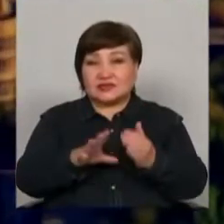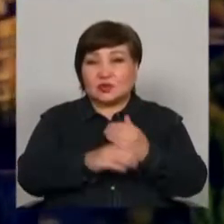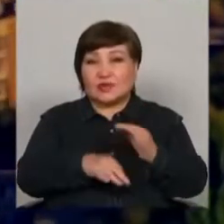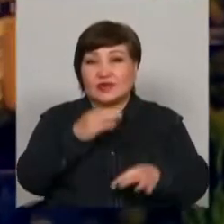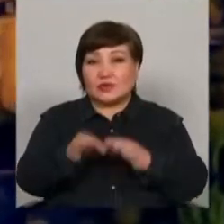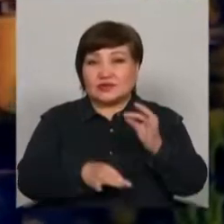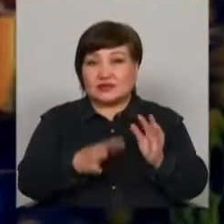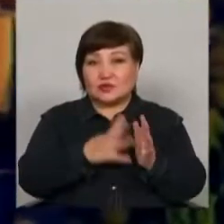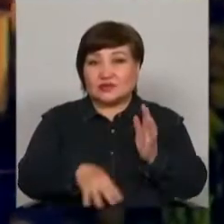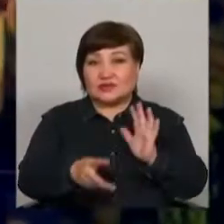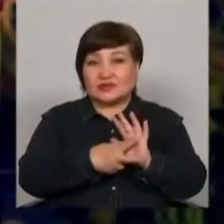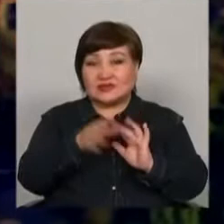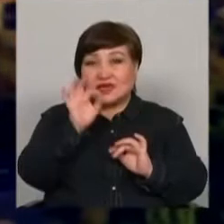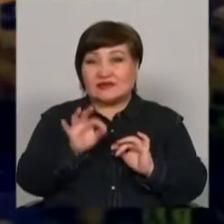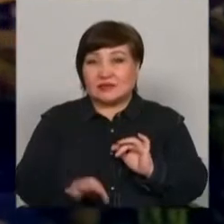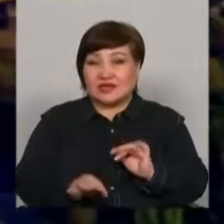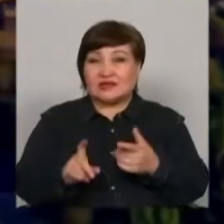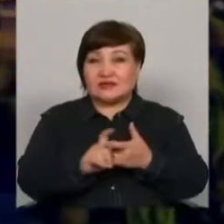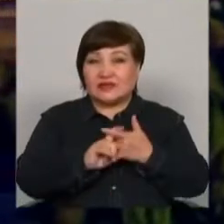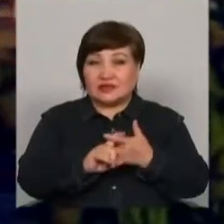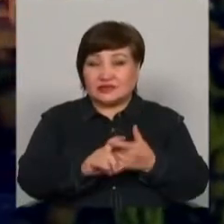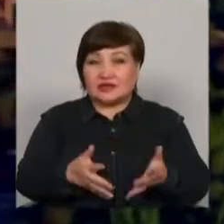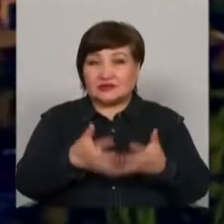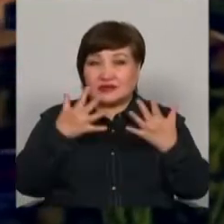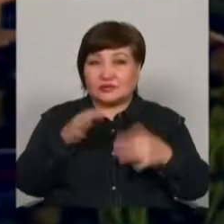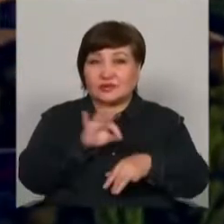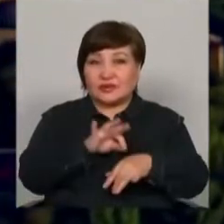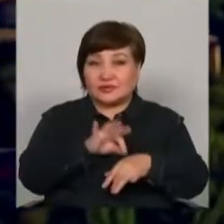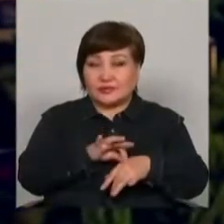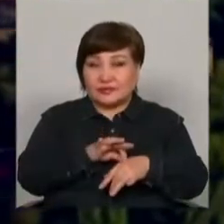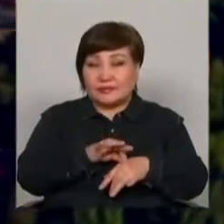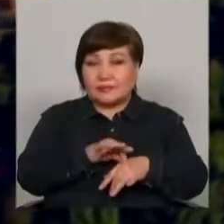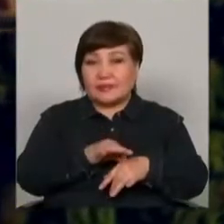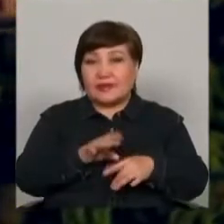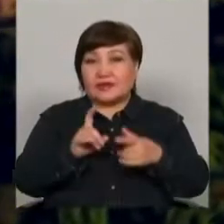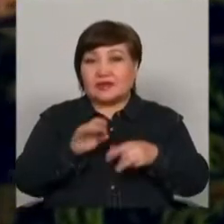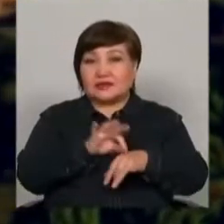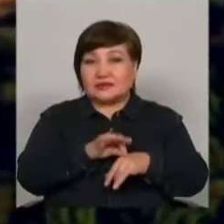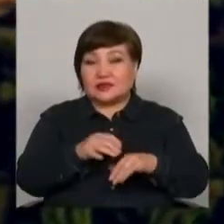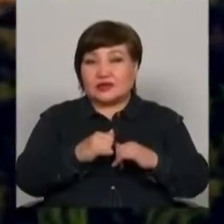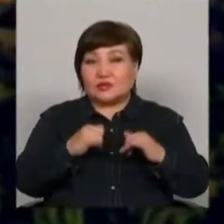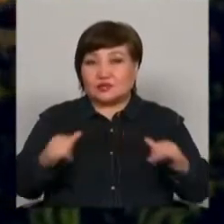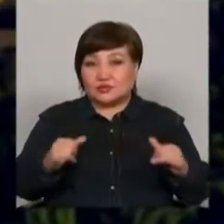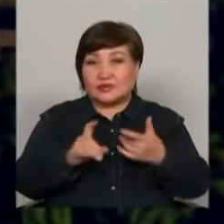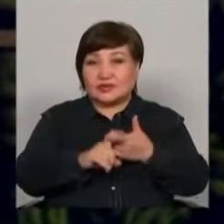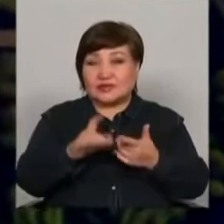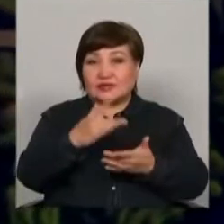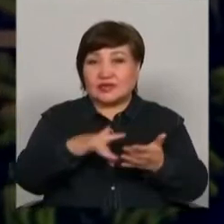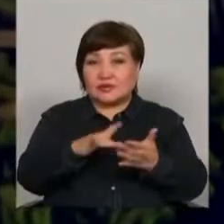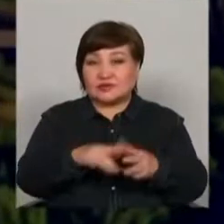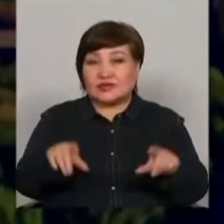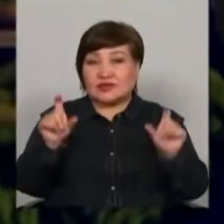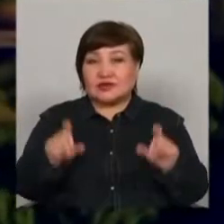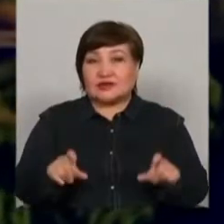тәулікте 98 адамнан инфекция анықталып отыр. Індеттің өршуіне байланысты мегаполисте карантин